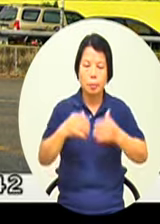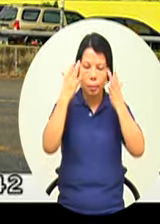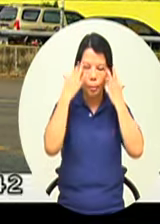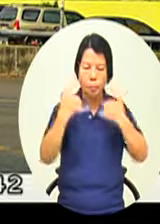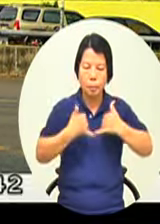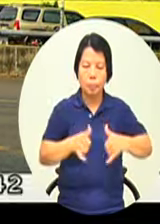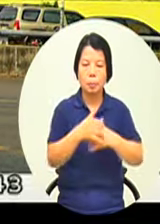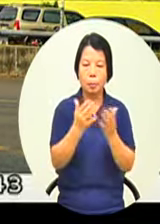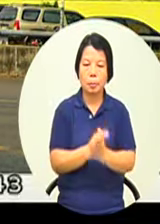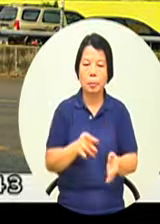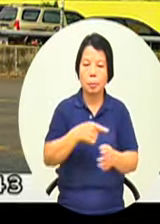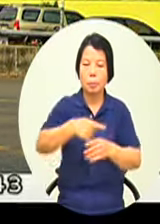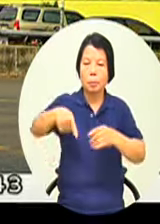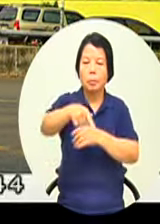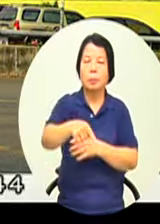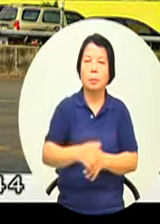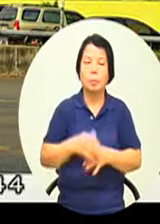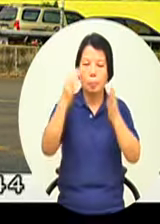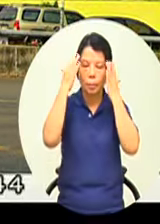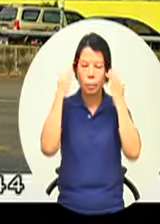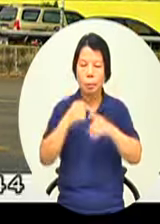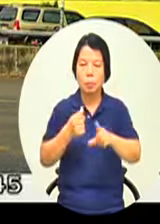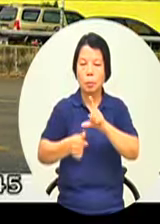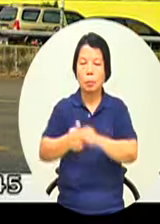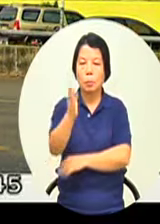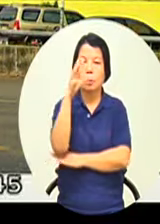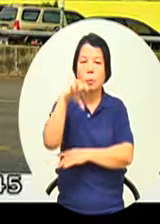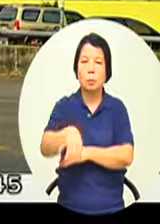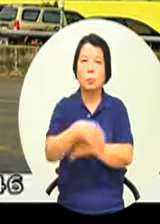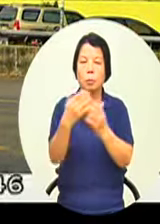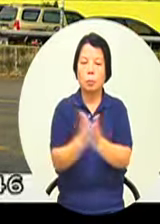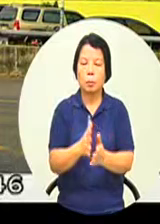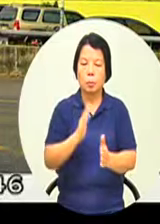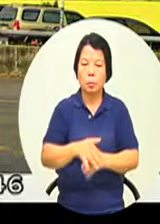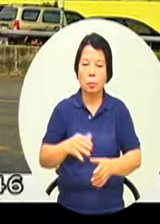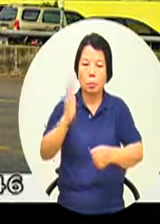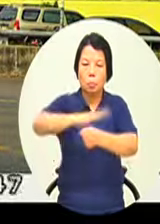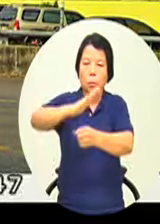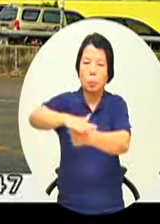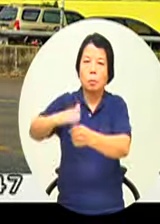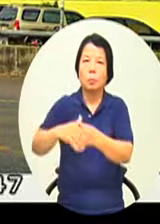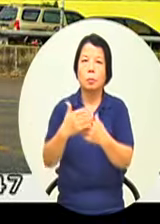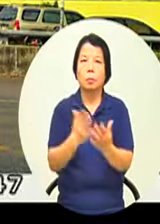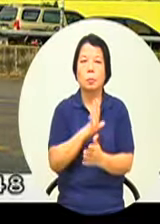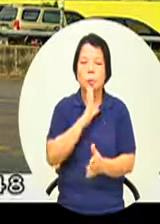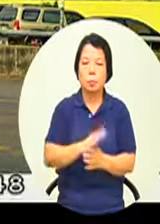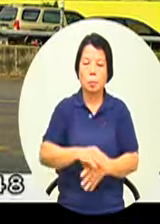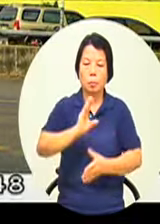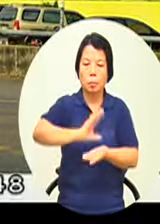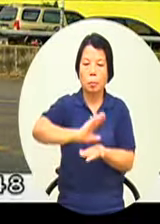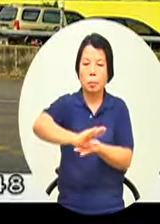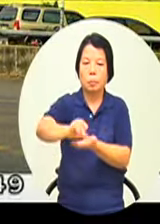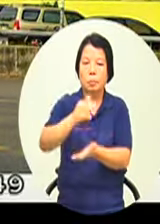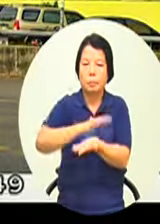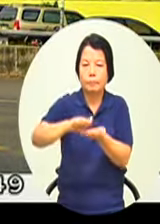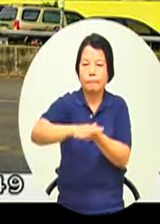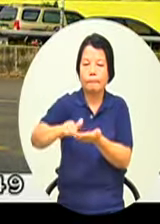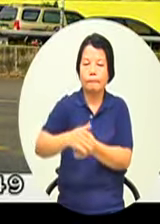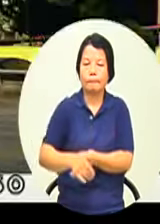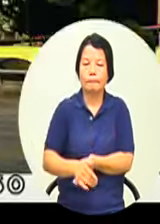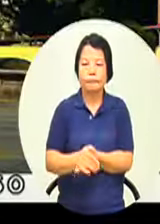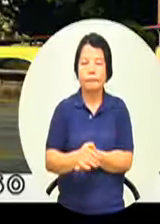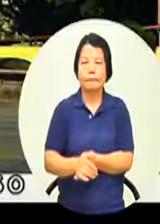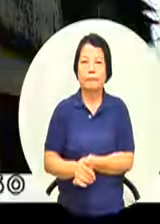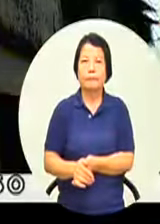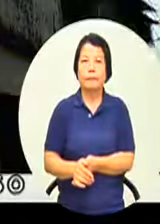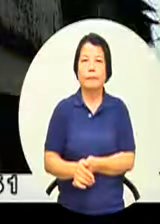轨的是南子区公所，这条路规条拢砍瓜，而且上面放了停车位置干干净净，而且很整齐。但